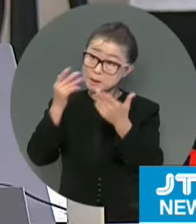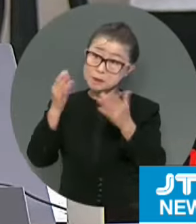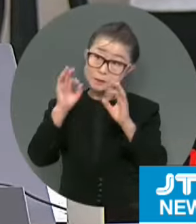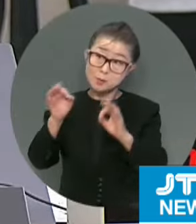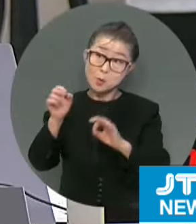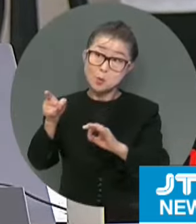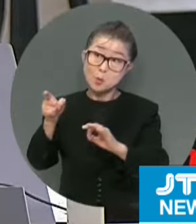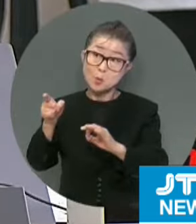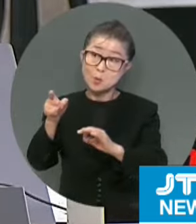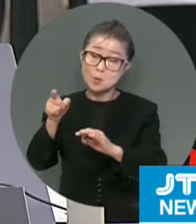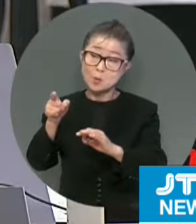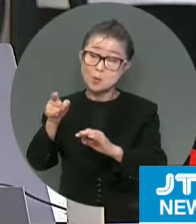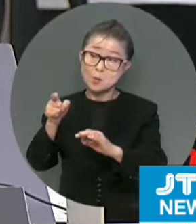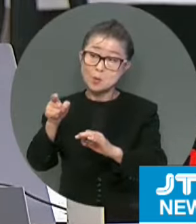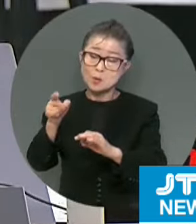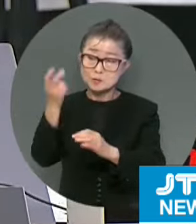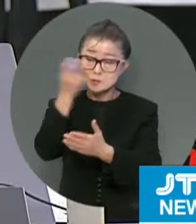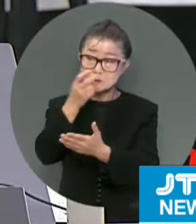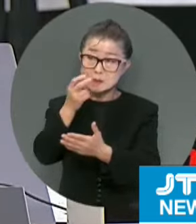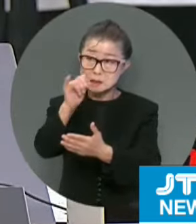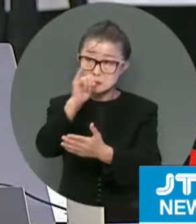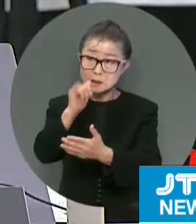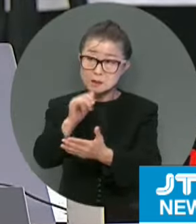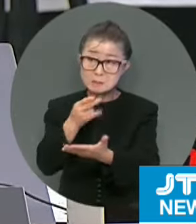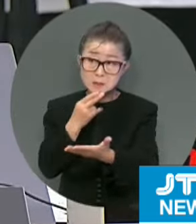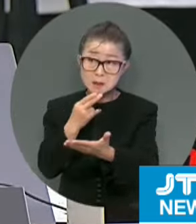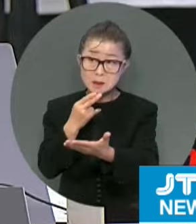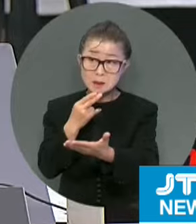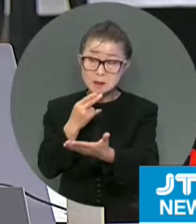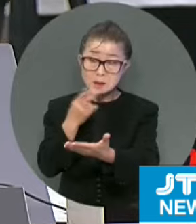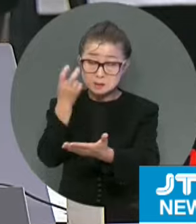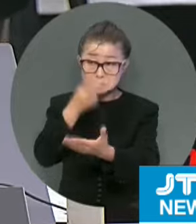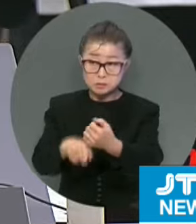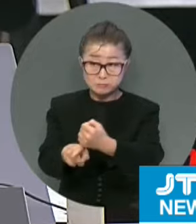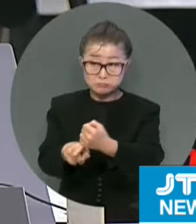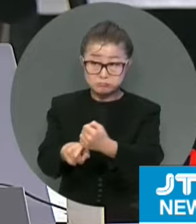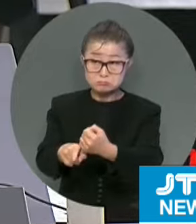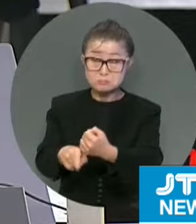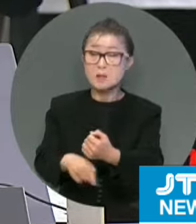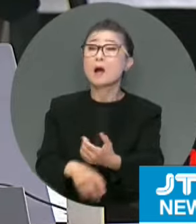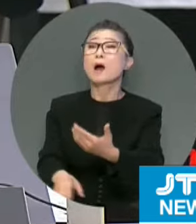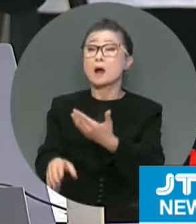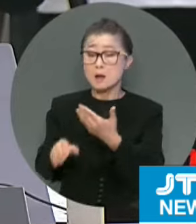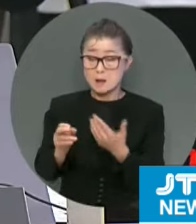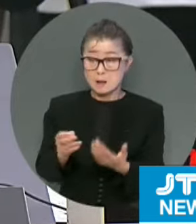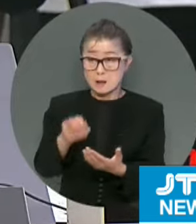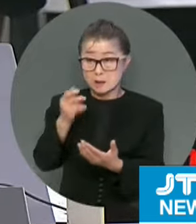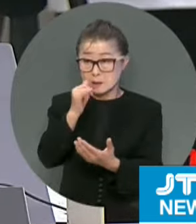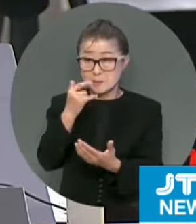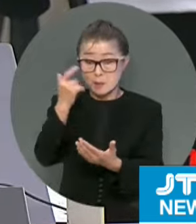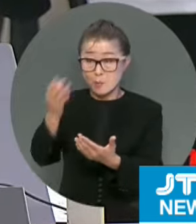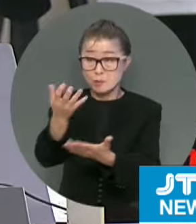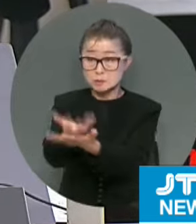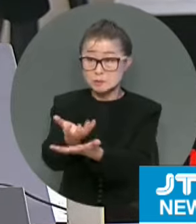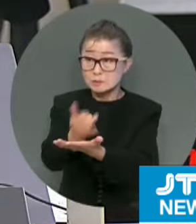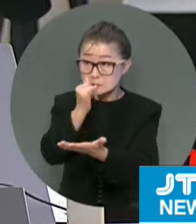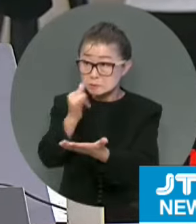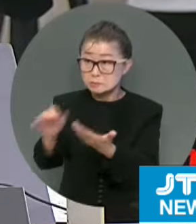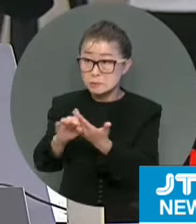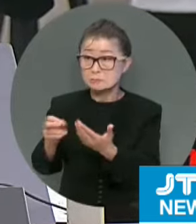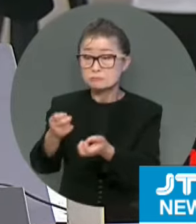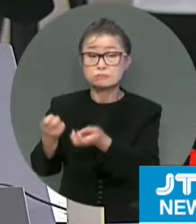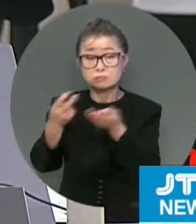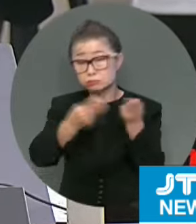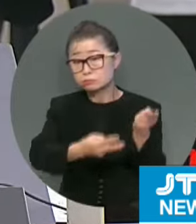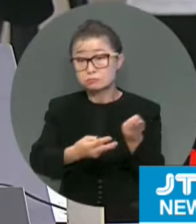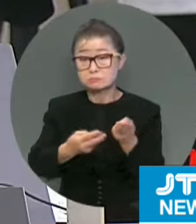확인하셔가지고요. 예. 조사를 했는지 안 했는지. 예. 조사를 했다면 서류로 했는지. 그러면 서류를 한 거는 서류를 제출할 수 있지